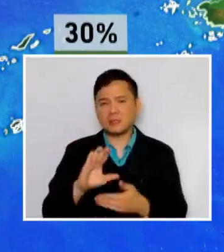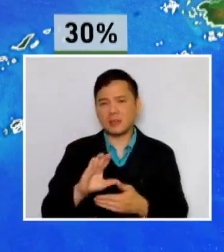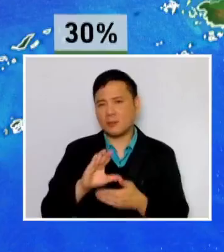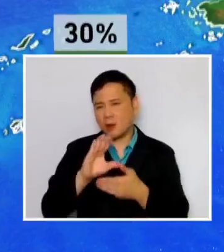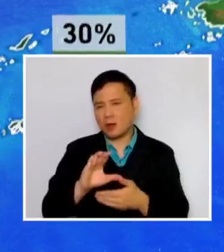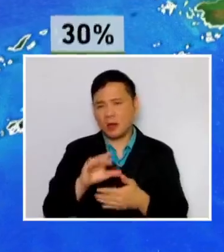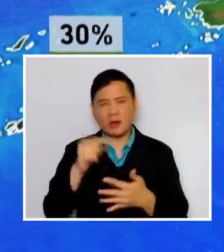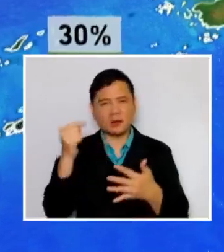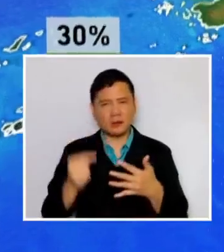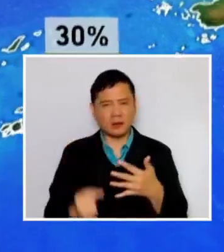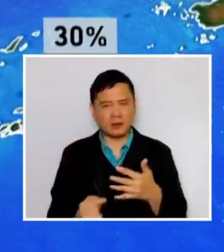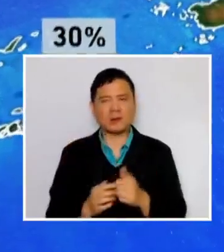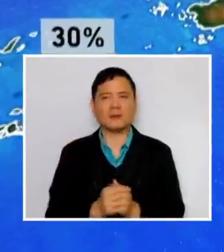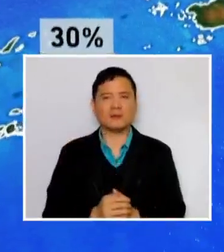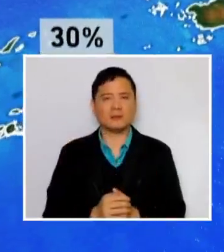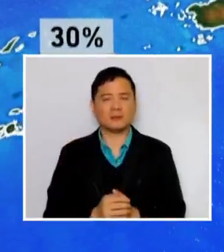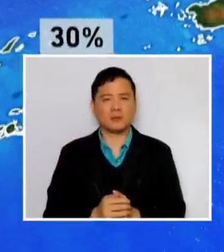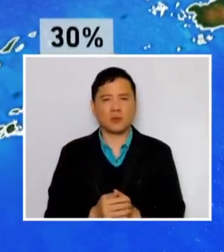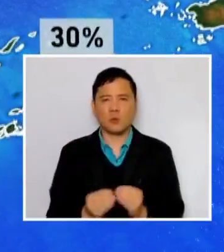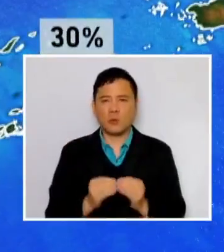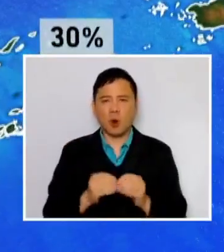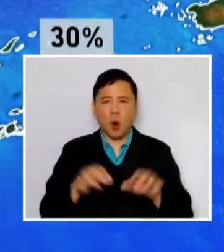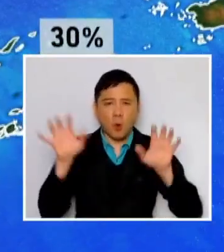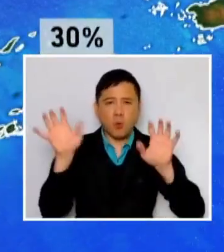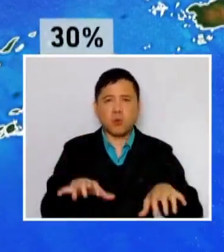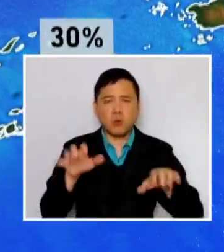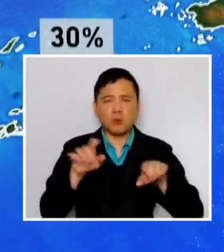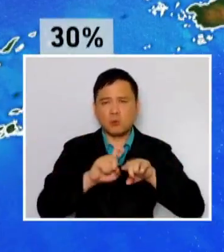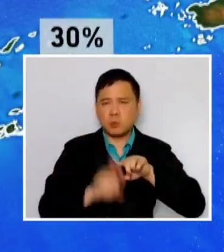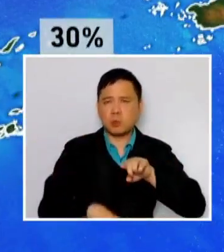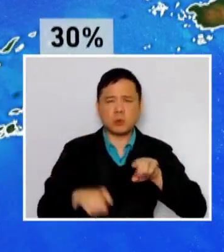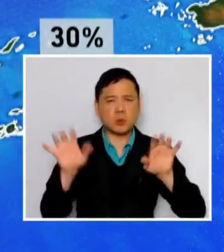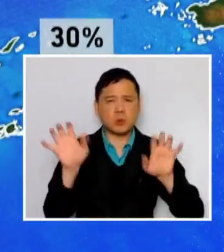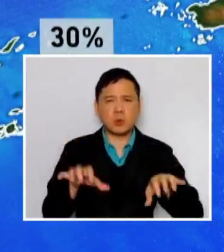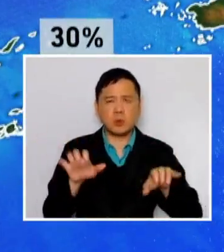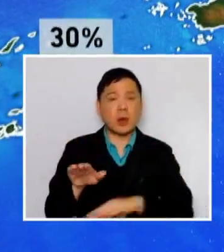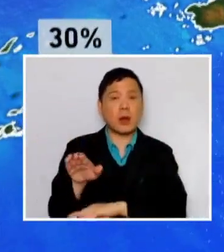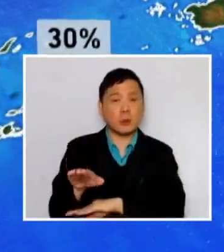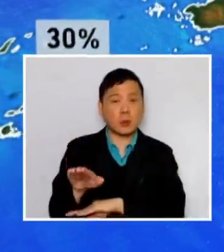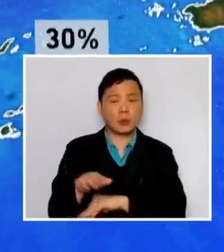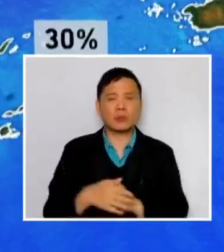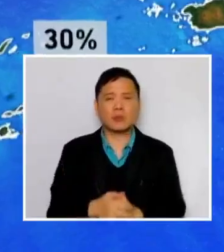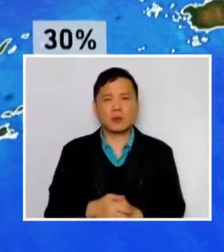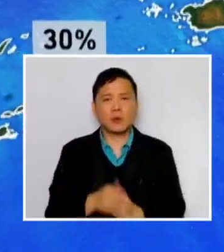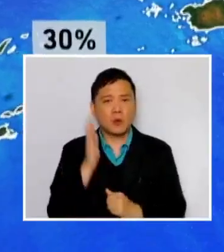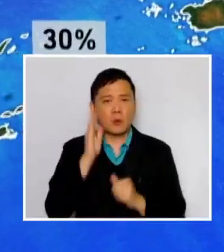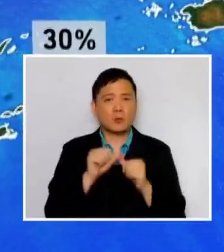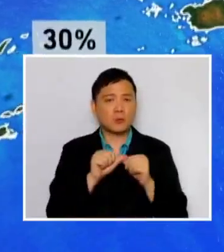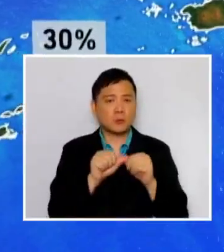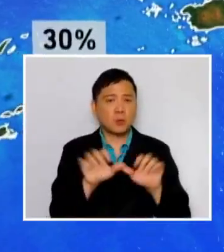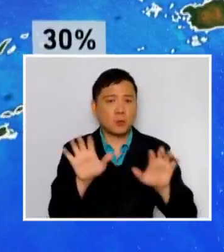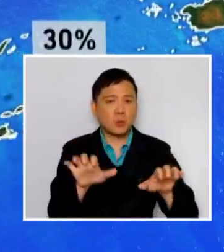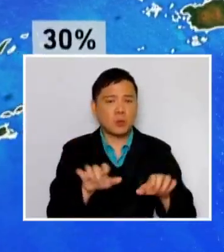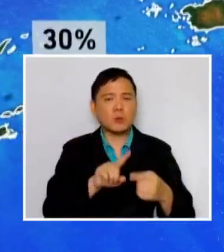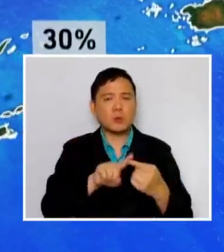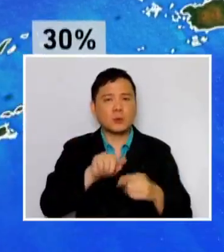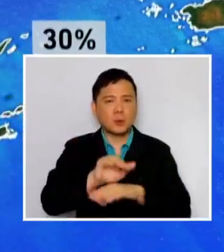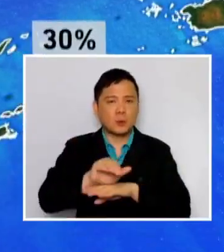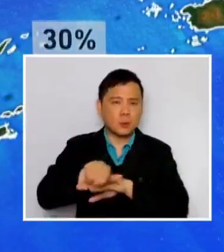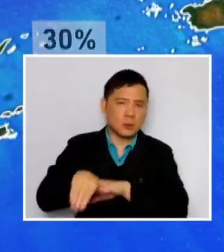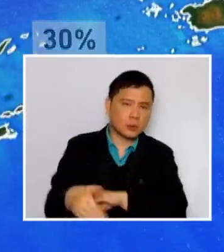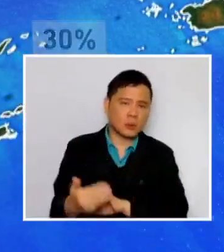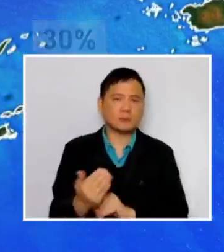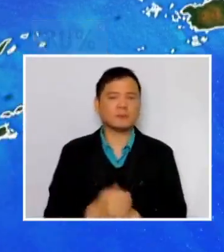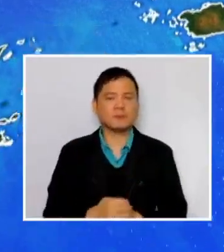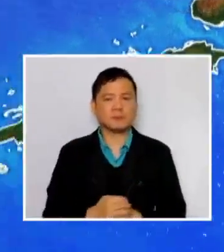Peninsula. Mas madalakas ang ulan dulot ng thunderstorm sa dakong hapon at magtutuloy-tuloy iyan hanggang gabi. Magpapatuloy